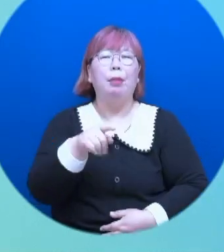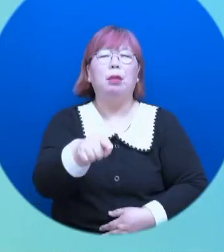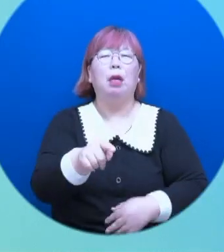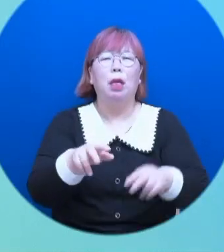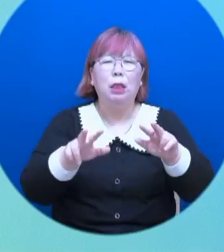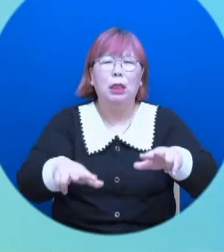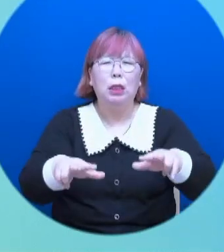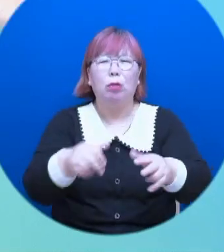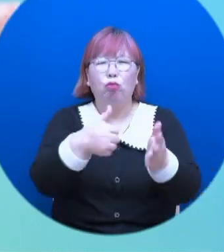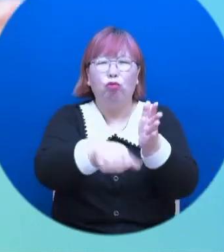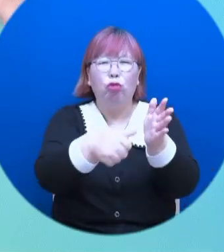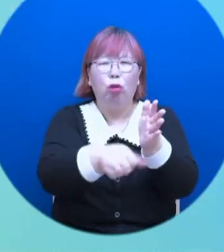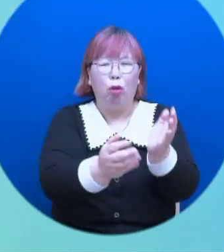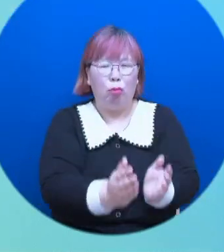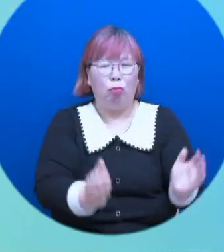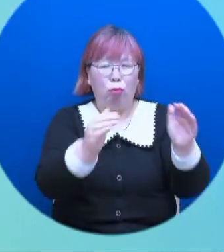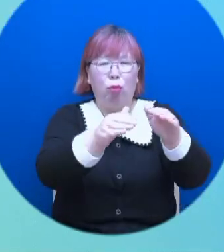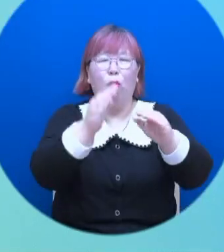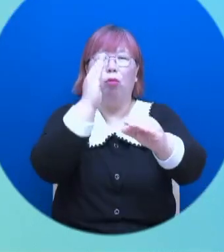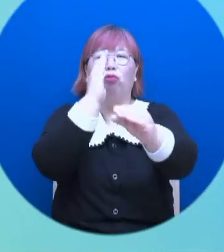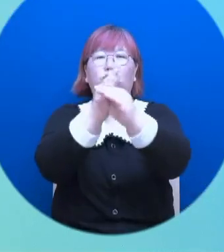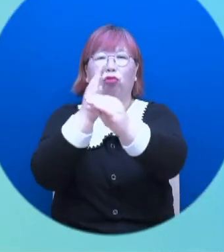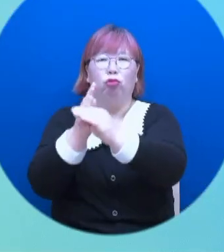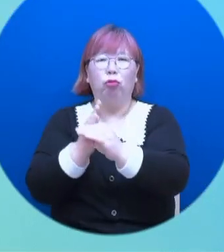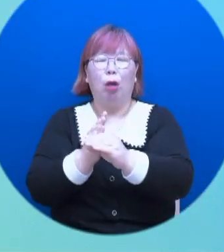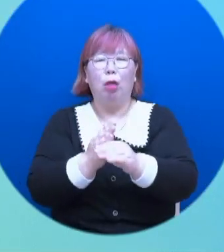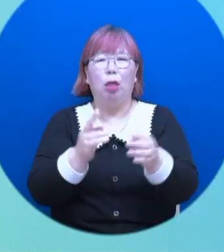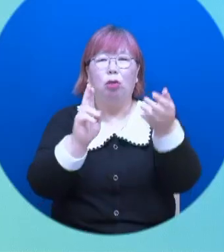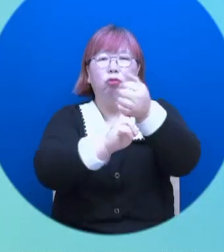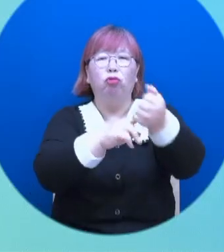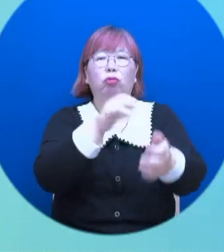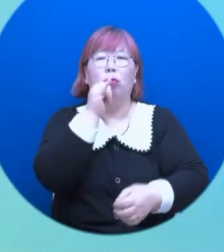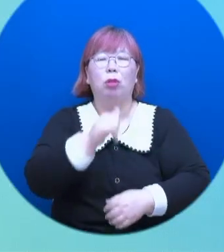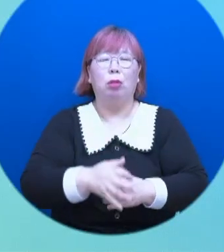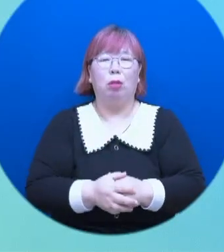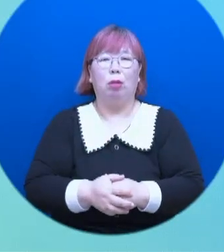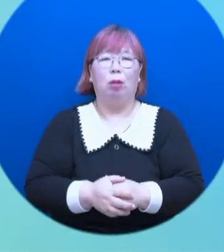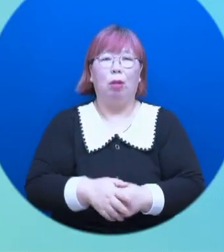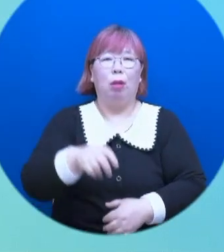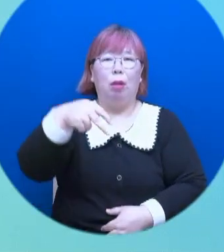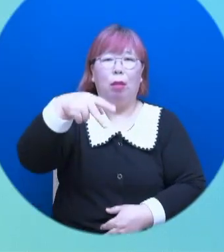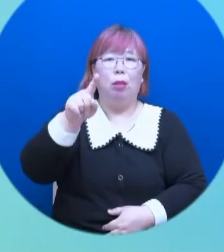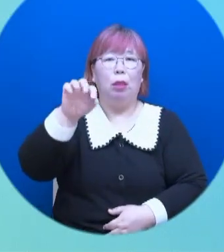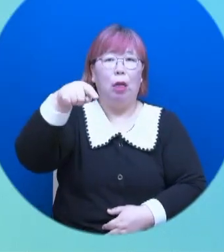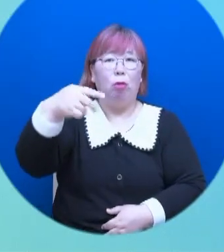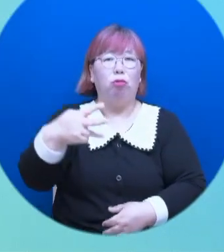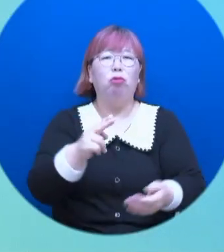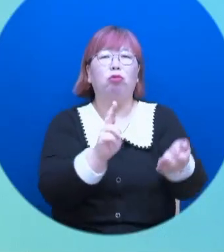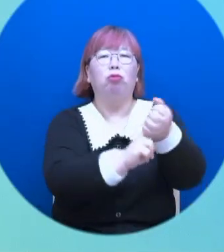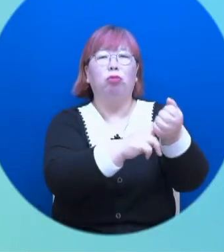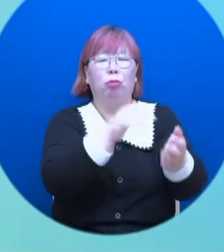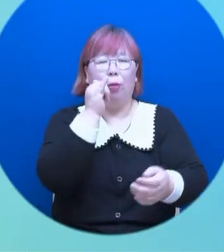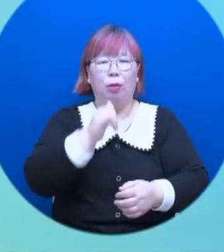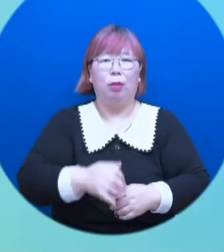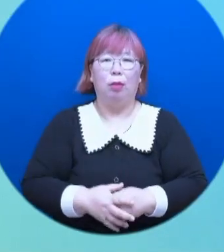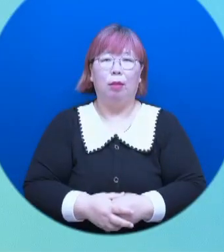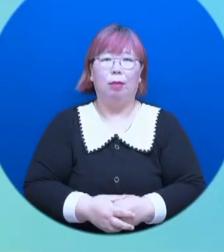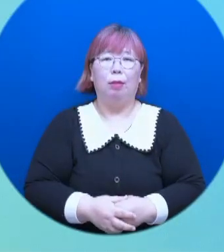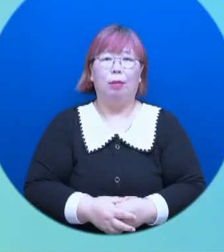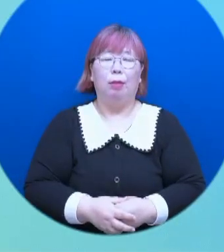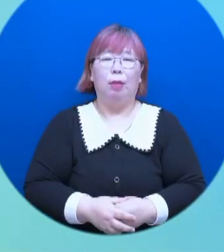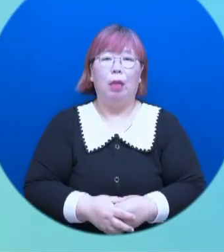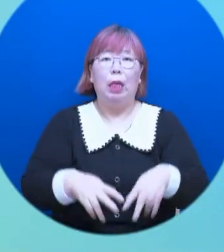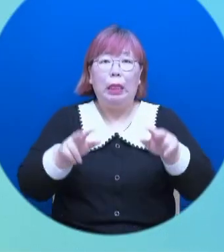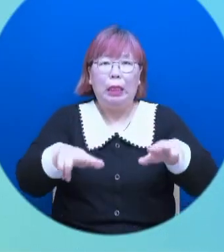짐 보따리들 사이에 숨었느니라 하셨더라. 사울이 뭐하고 있어요? 숨어버렸습니다.